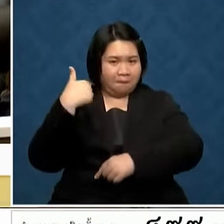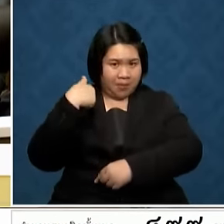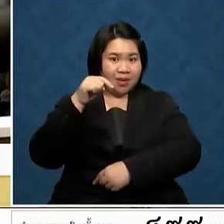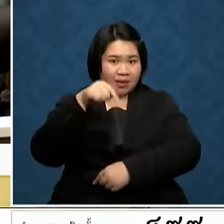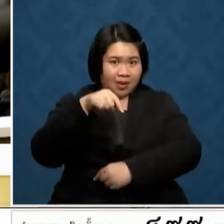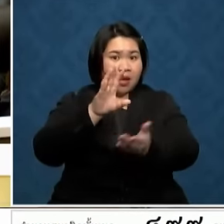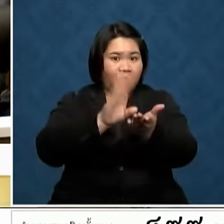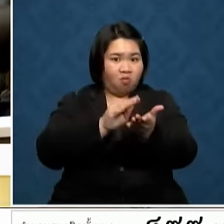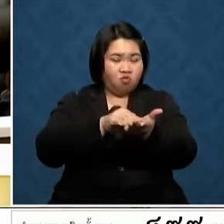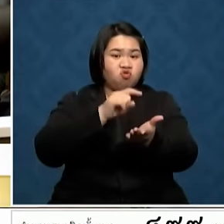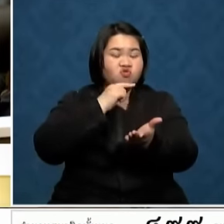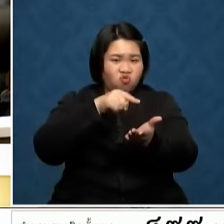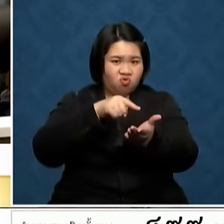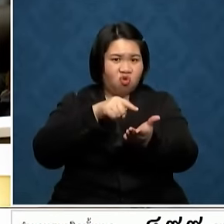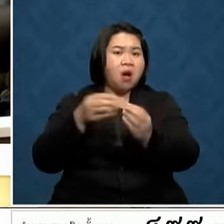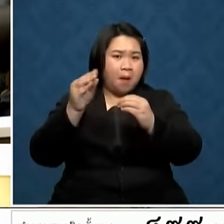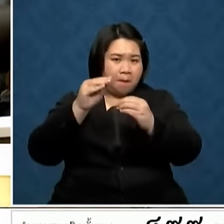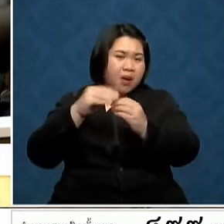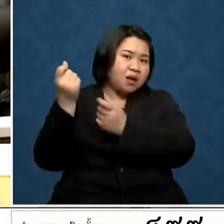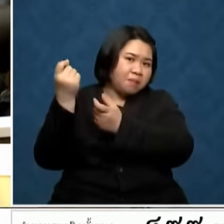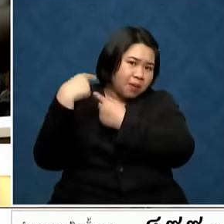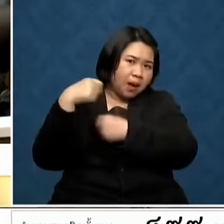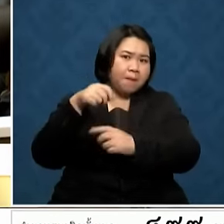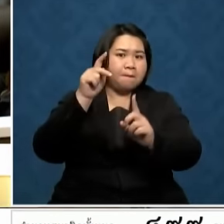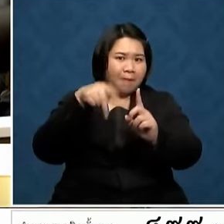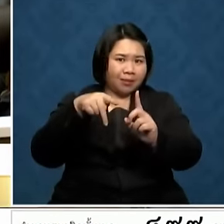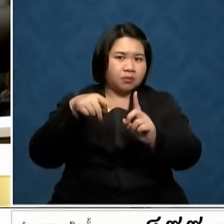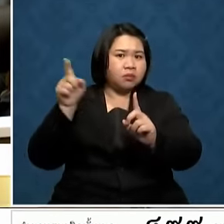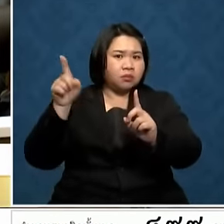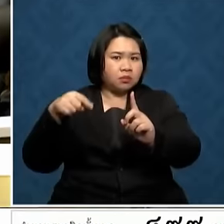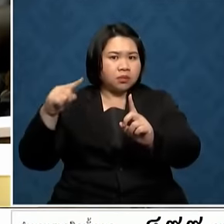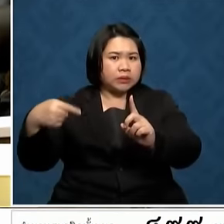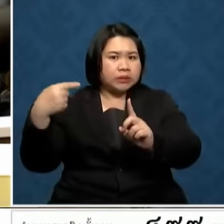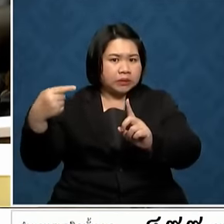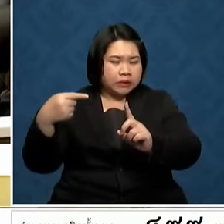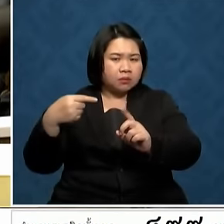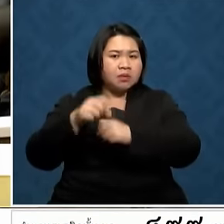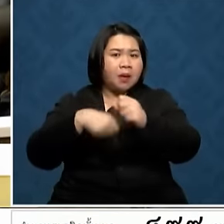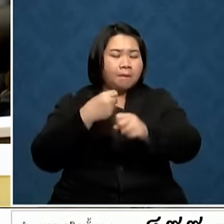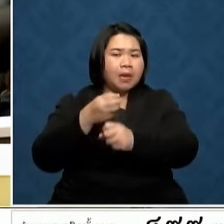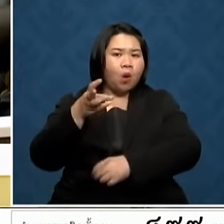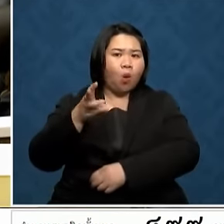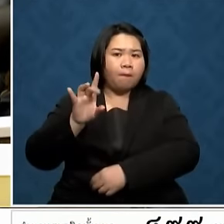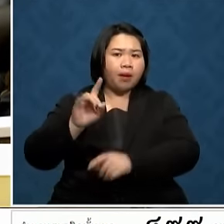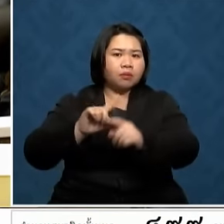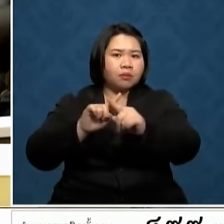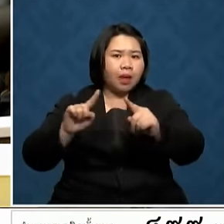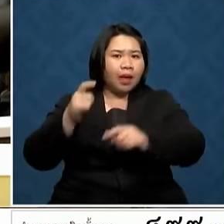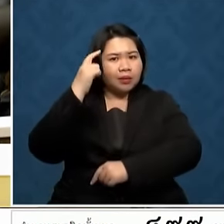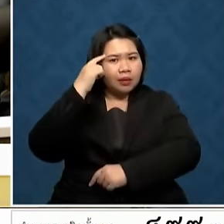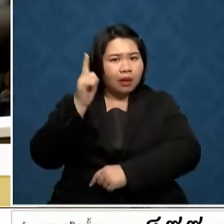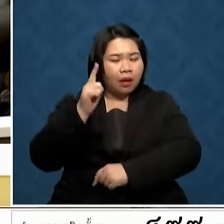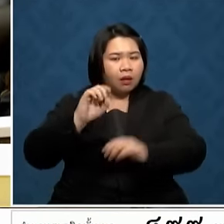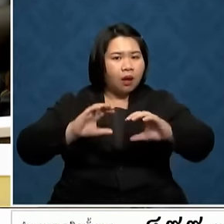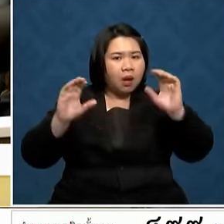นี้ทเสนอใหเพิ่มเบี้ยผู้สขยุดเป็ 1,200 บาท ต่อเดือน ต่อคนทนทนักมากป 68แตเรากยไมเหนเลยครับรฐบาล